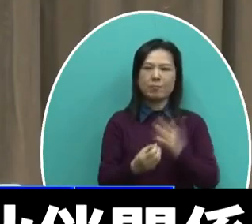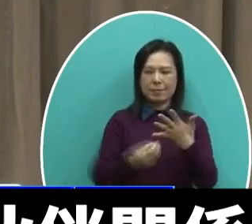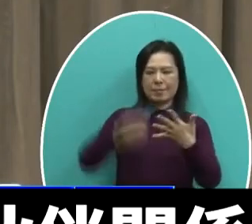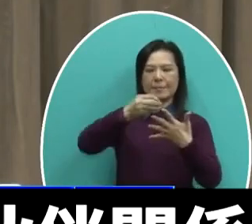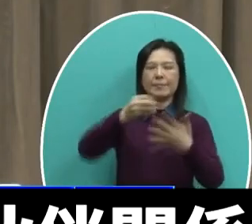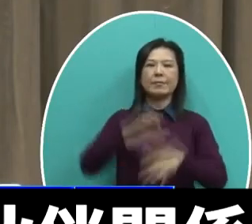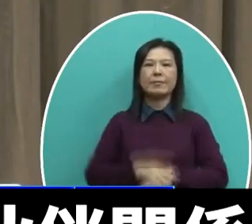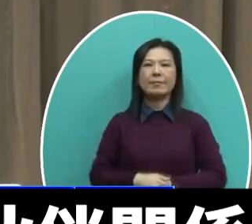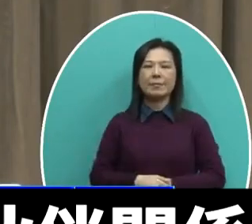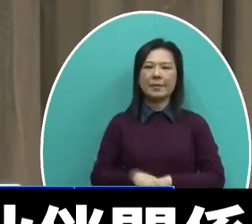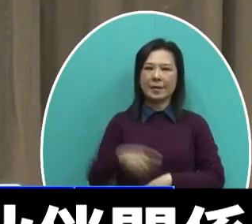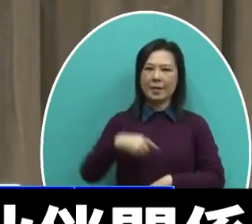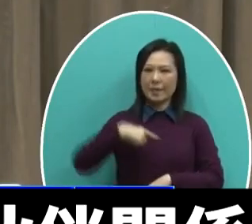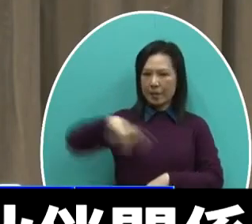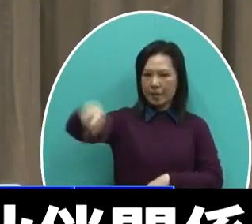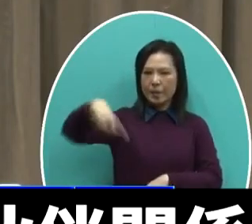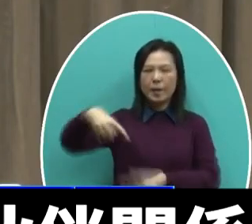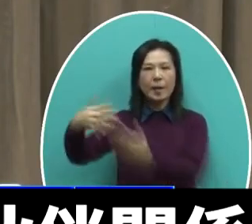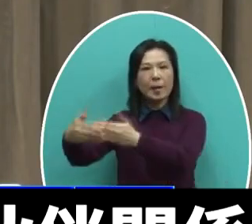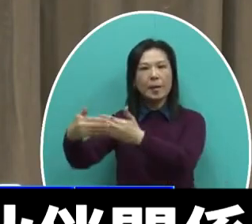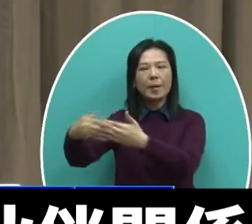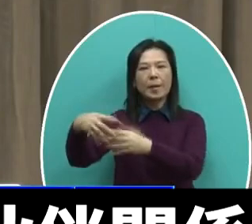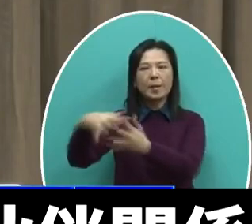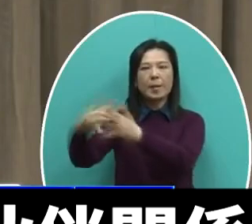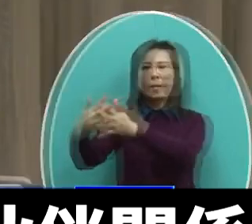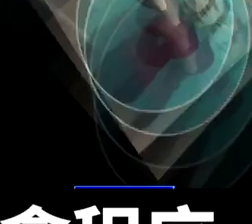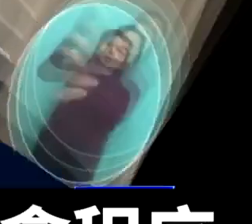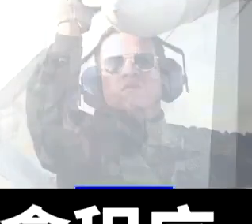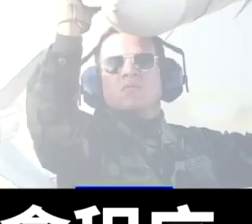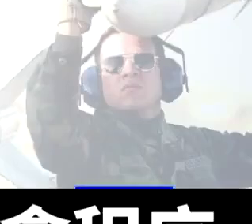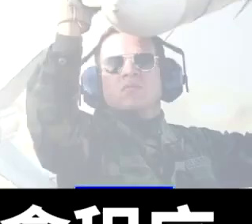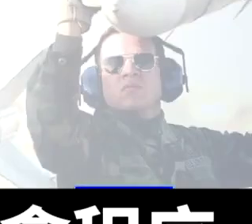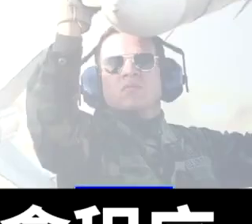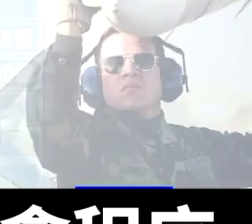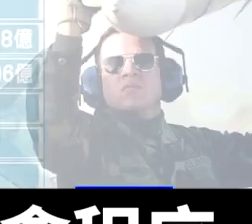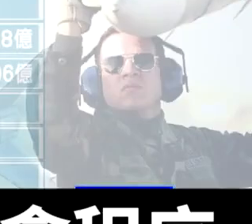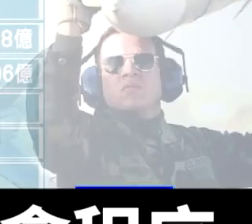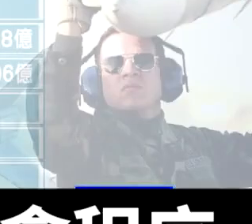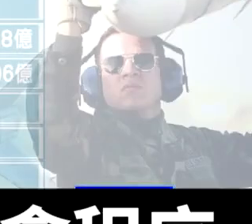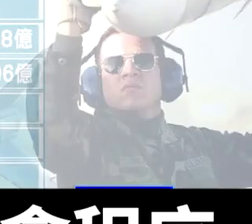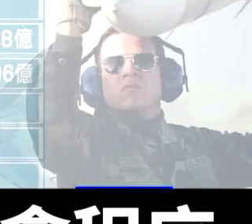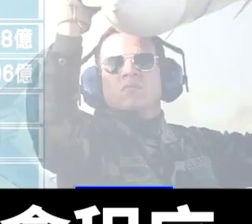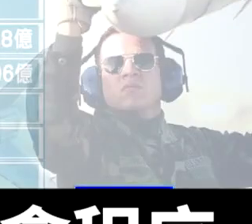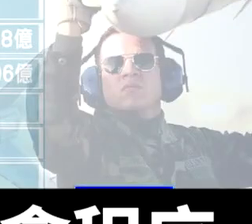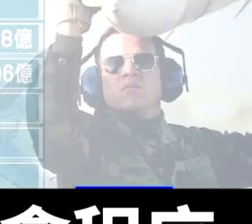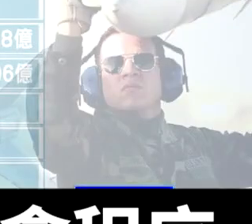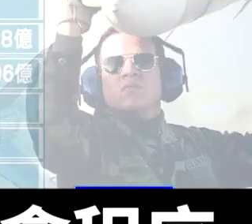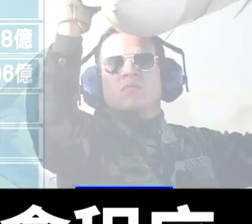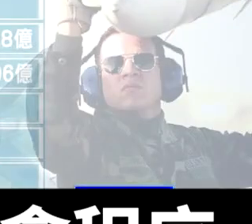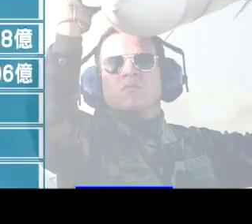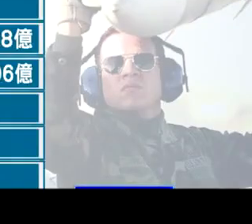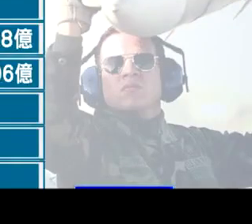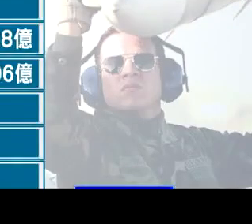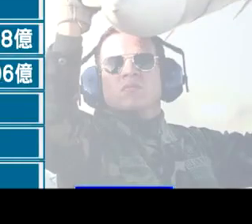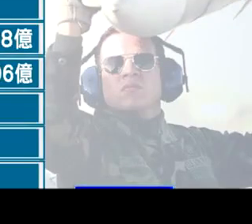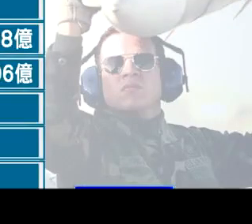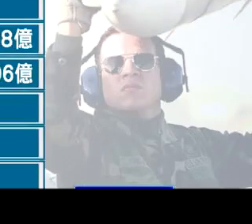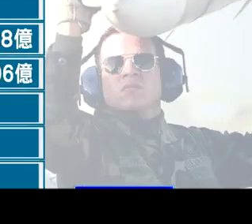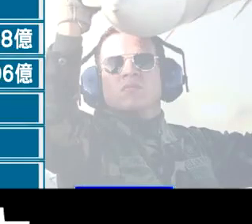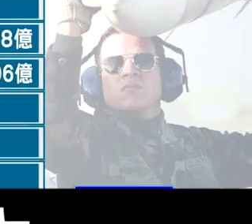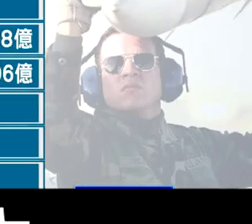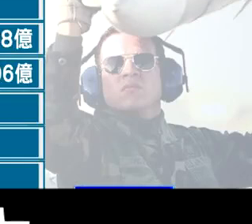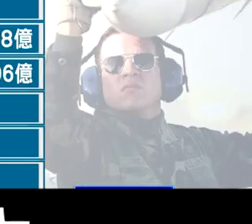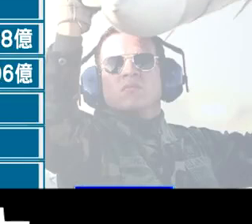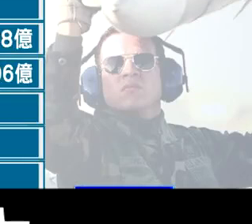同时深化台美紧密安全伙伴关系。 目前军售案进行知会国会程序，如果顺利通